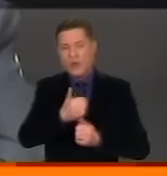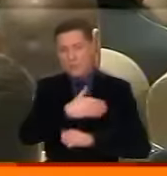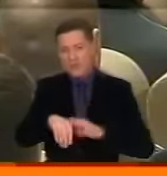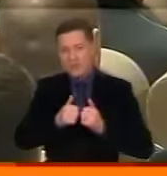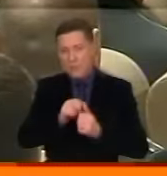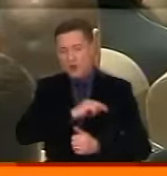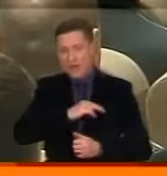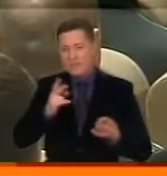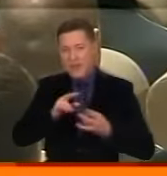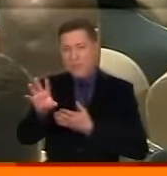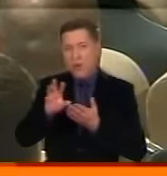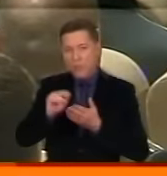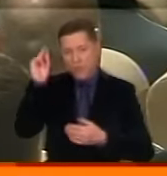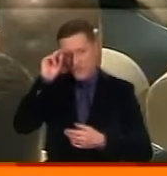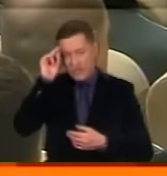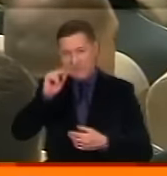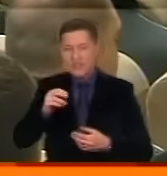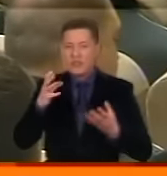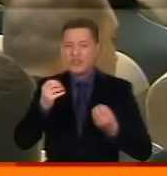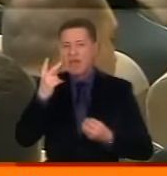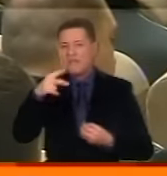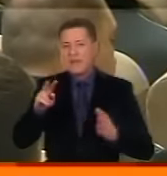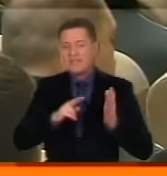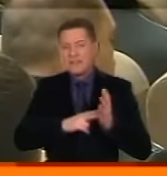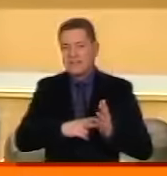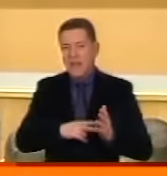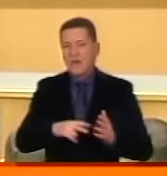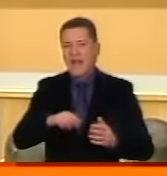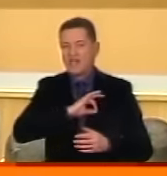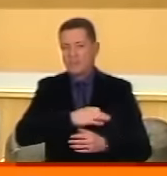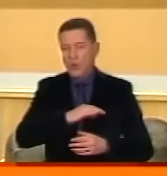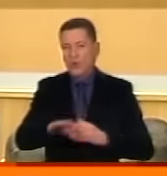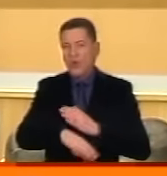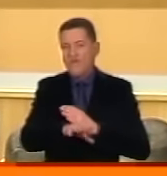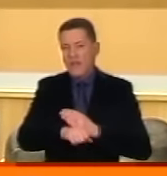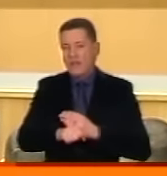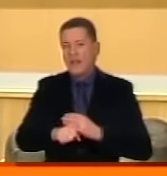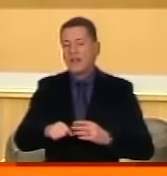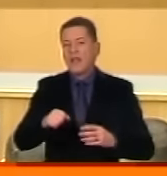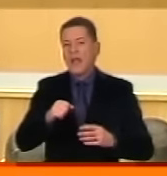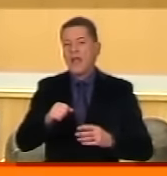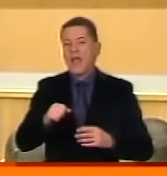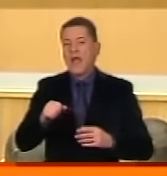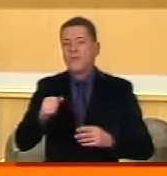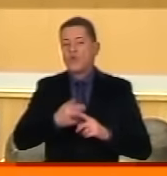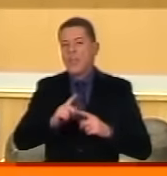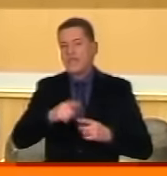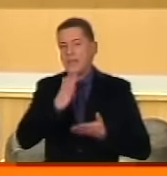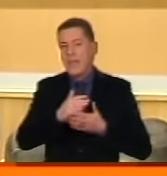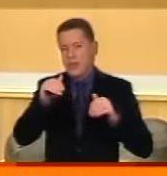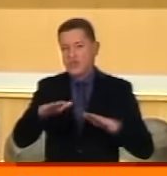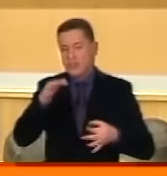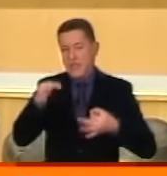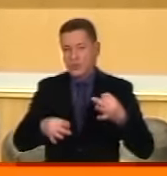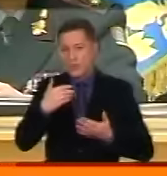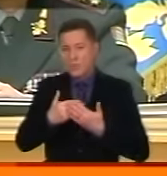повчитися. А ще й 27 шпигунів викрила СБУ, додав Порошенко. Це ті, щодо яких є вже рішення суду. І ще